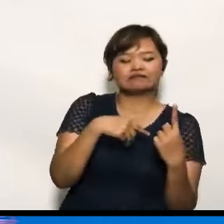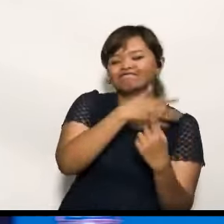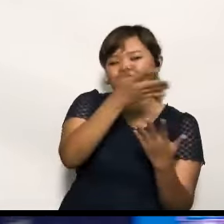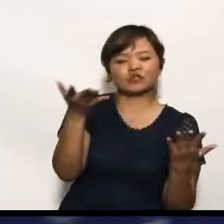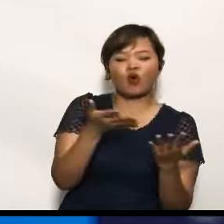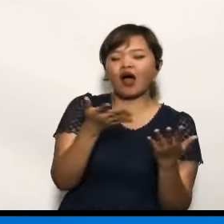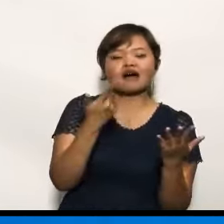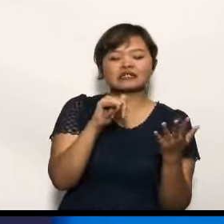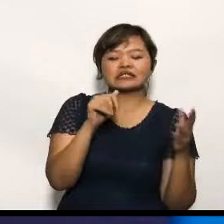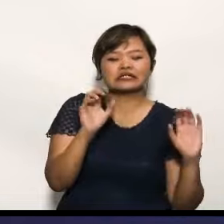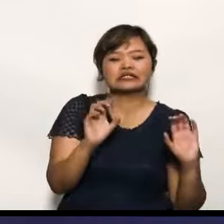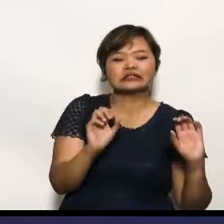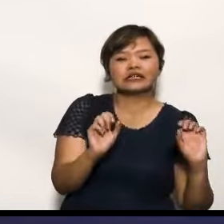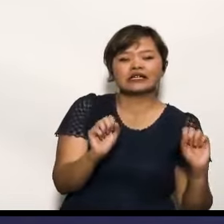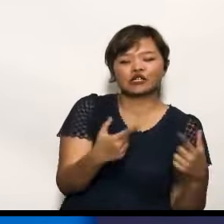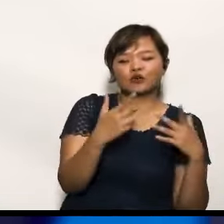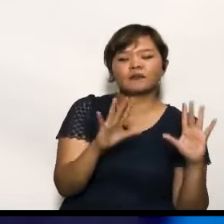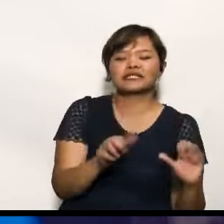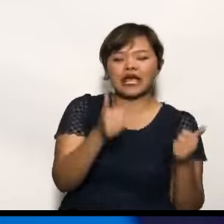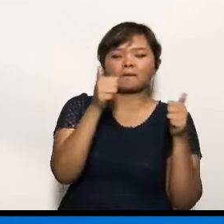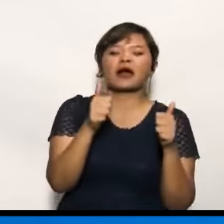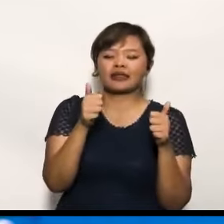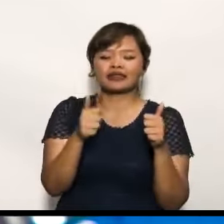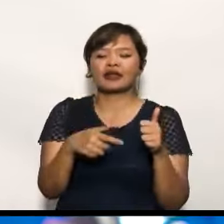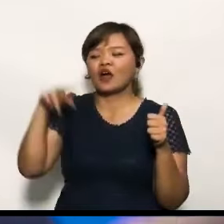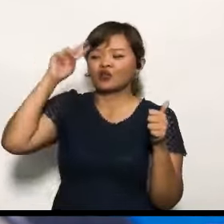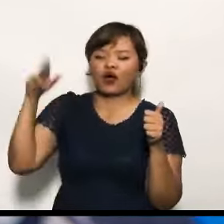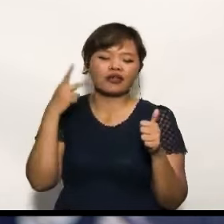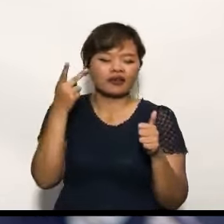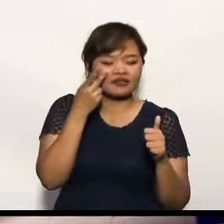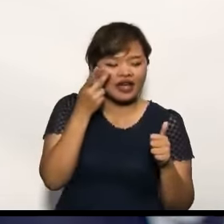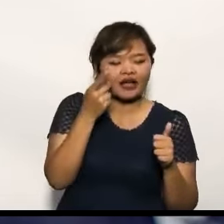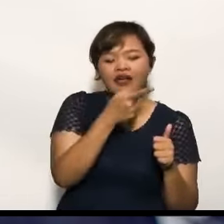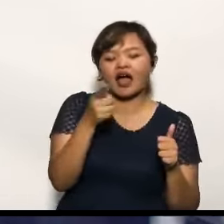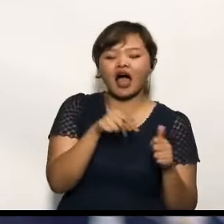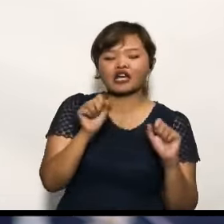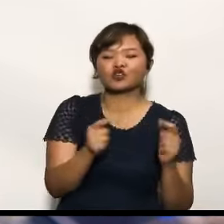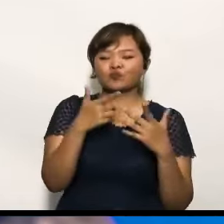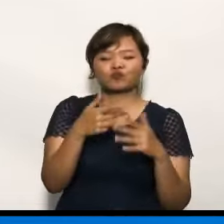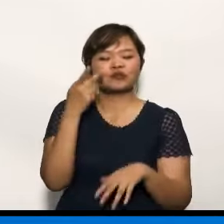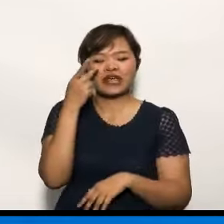take care of their life, Father God. Engkau yang akan menjaga kehidupannya.